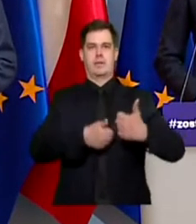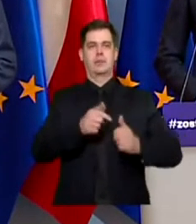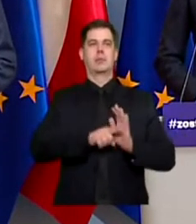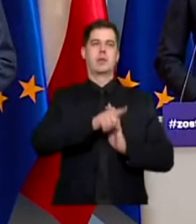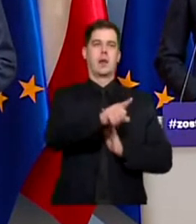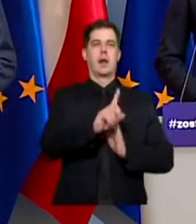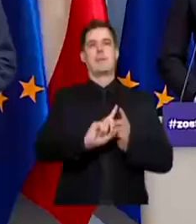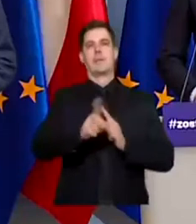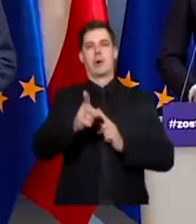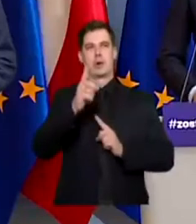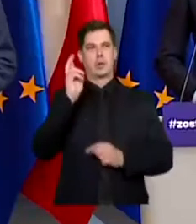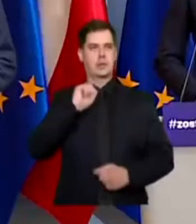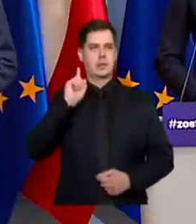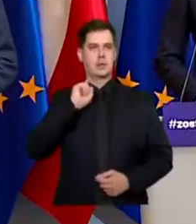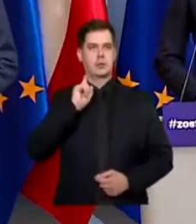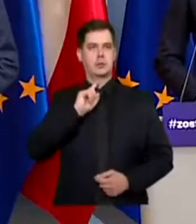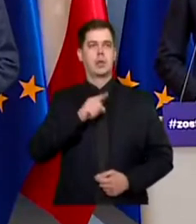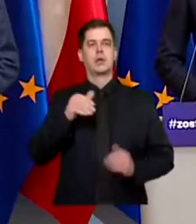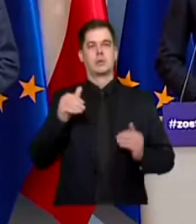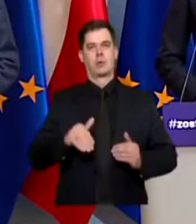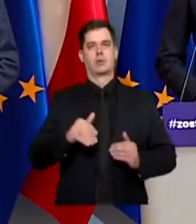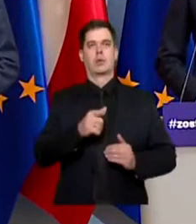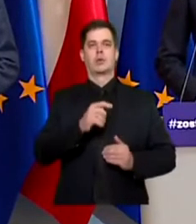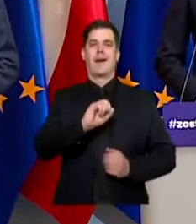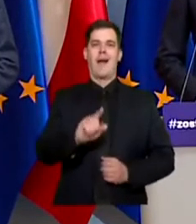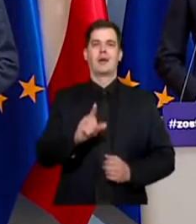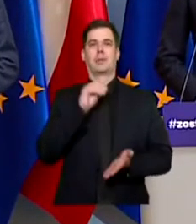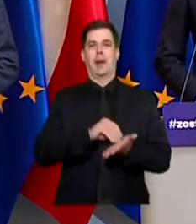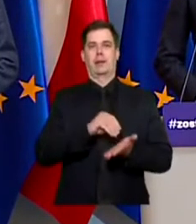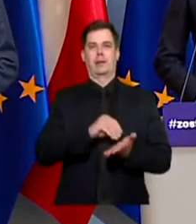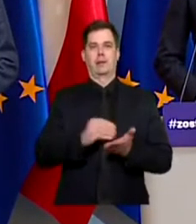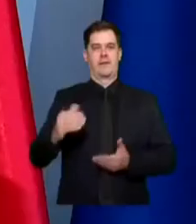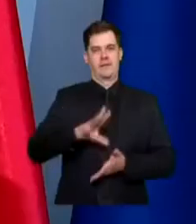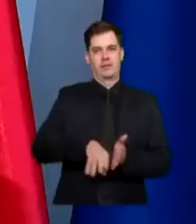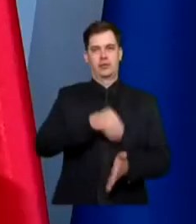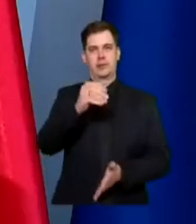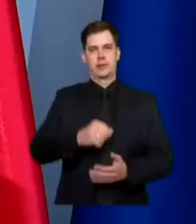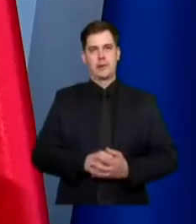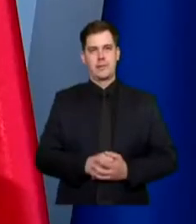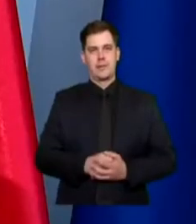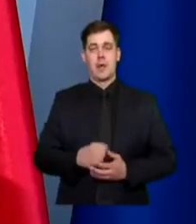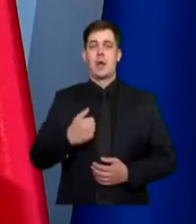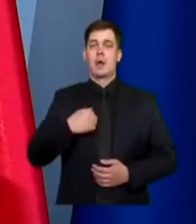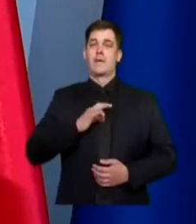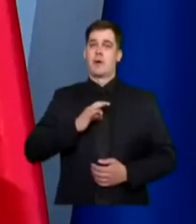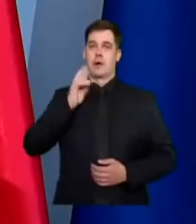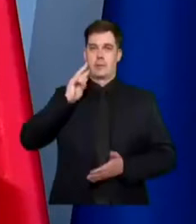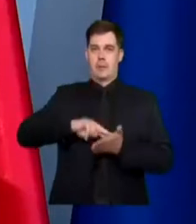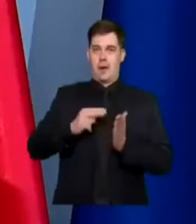szkół policealnych, tak aby mogli oni dokończyć praktyki. Ten plan przewiduje,